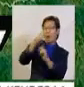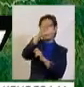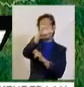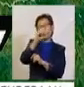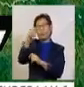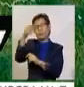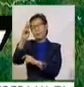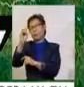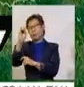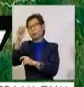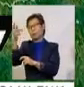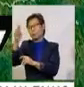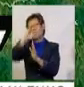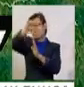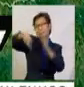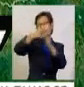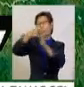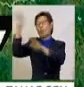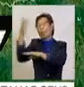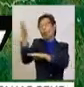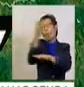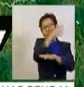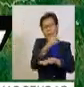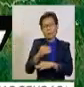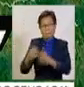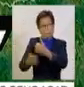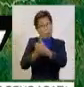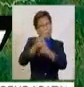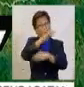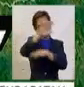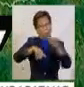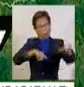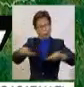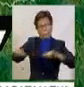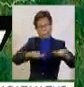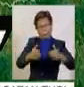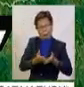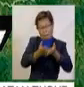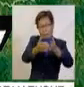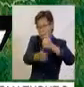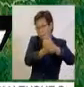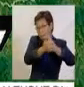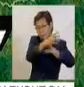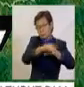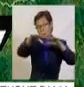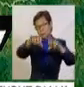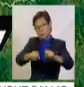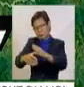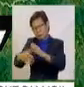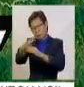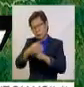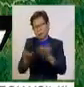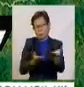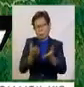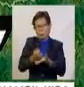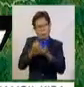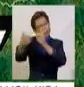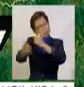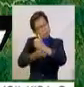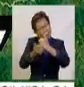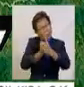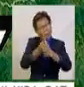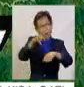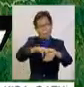50 hingga 60 km sejam. Amaran ini amat berbahaya kepada semua aktiviti perkapalan termasuklah menangkap ikan dan juga perkhidmatan feri.